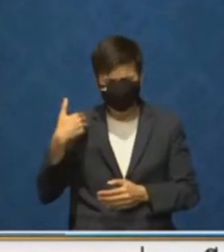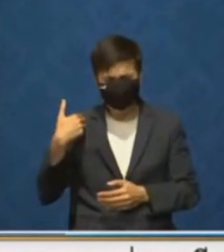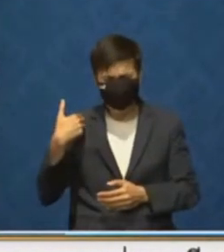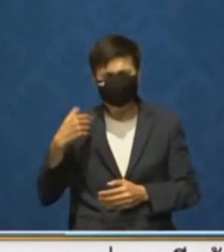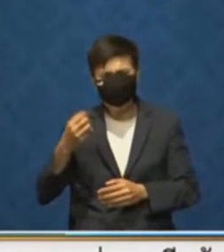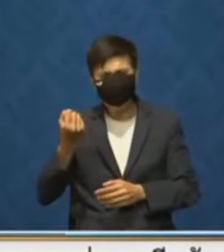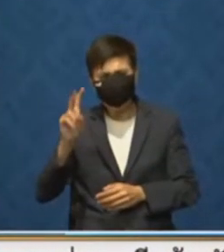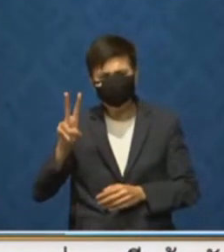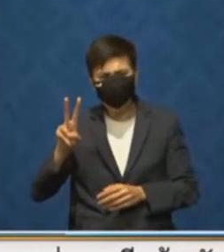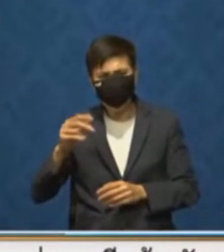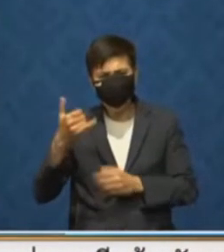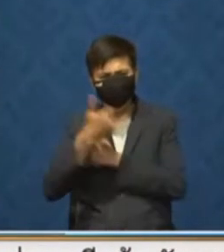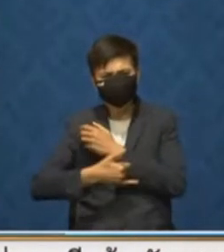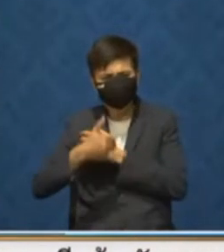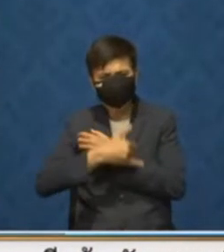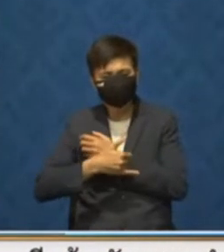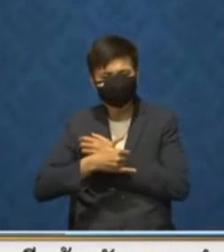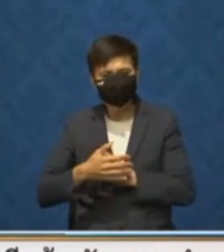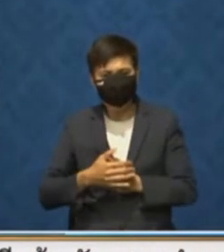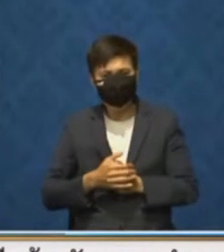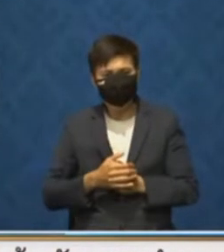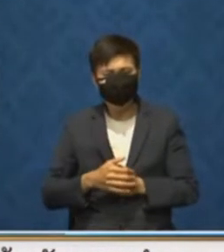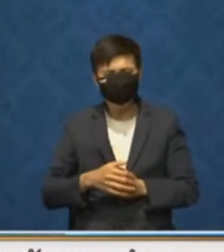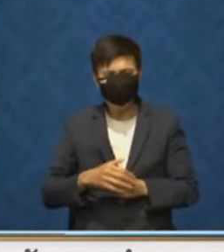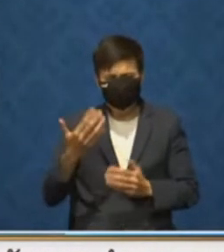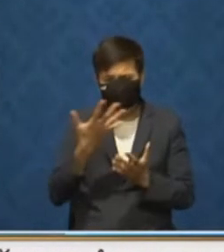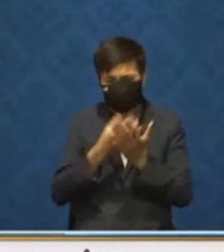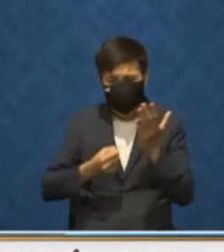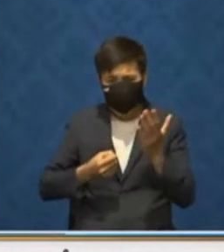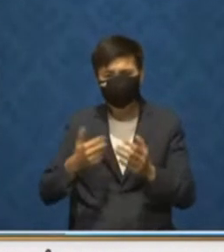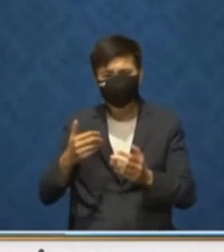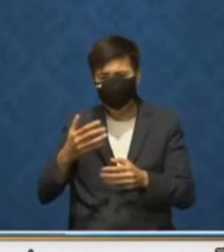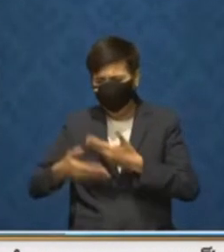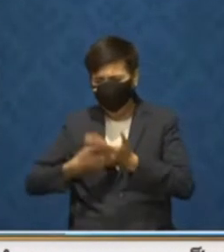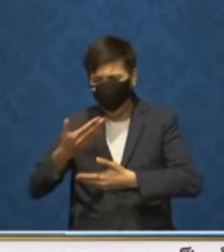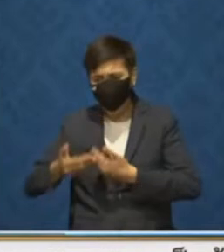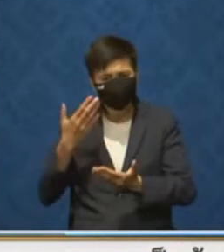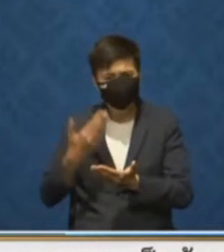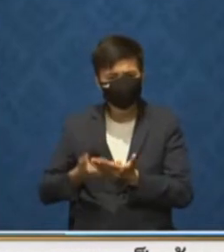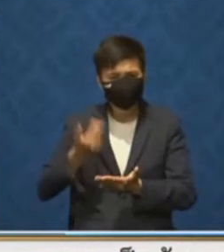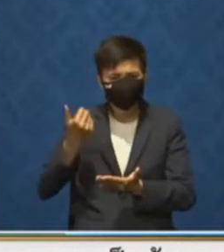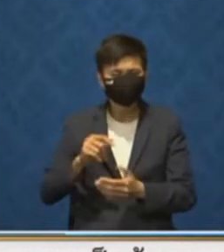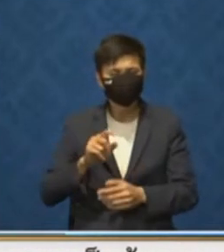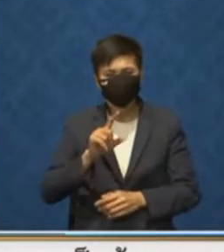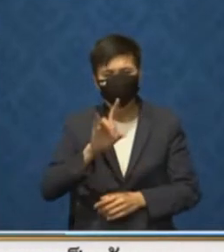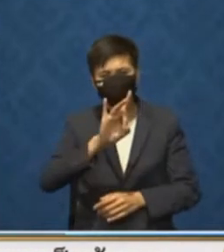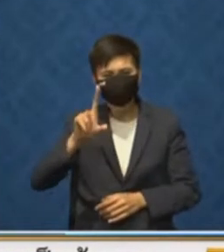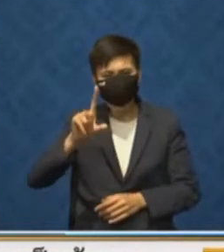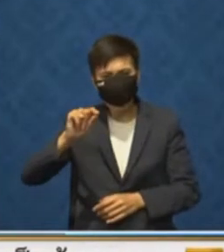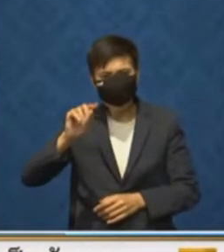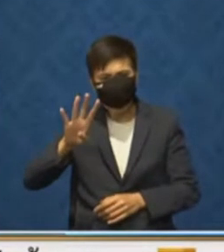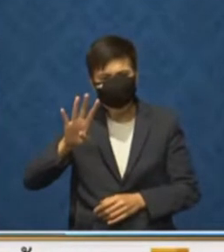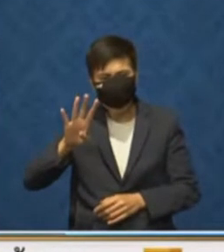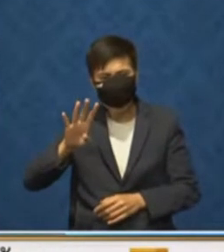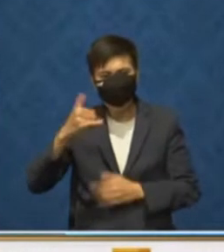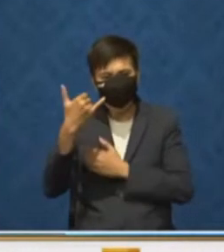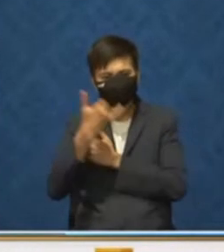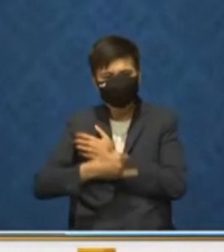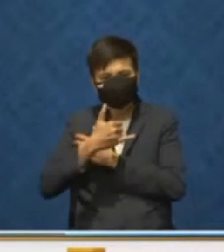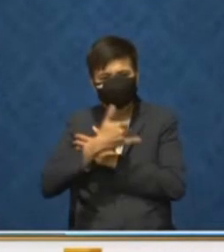ที่เหลือเฟอร์เยอะมาระบบของแพงกว่าเราทั้งนั้น 124ประเทศครับ